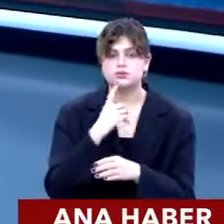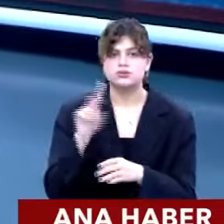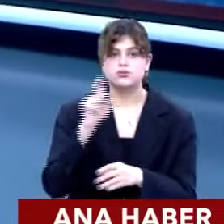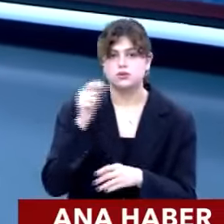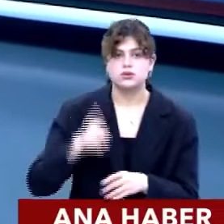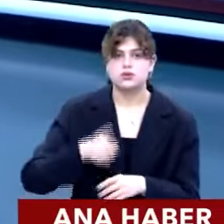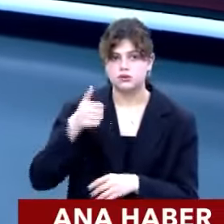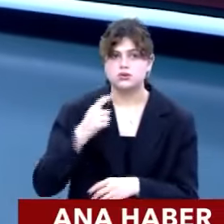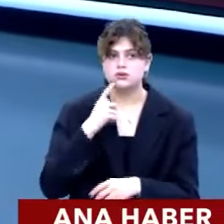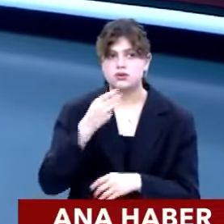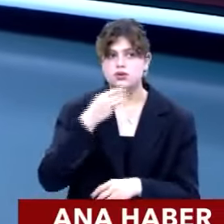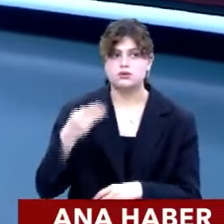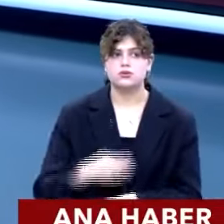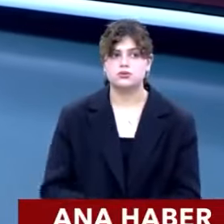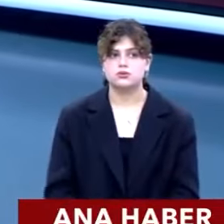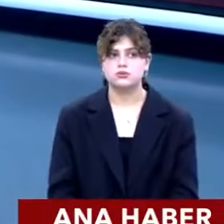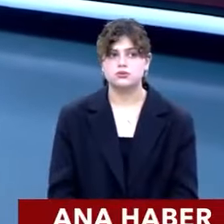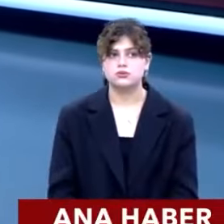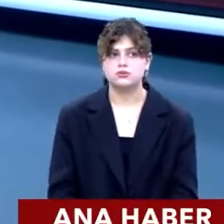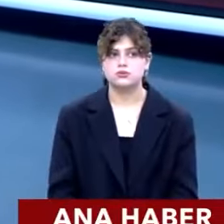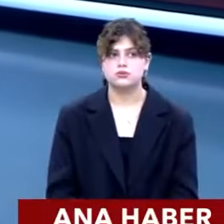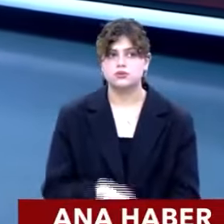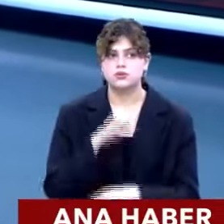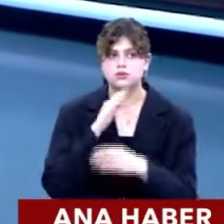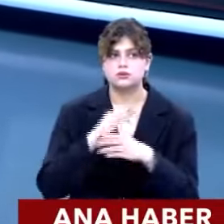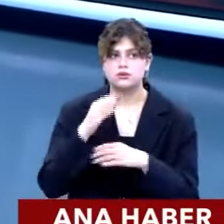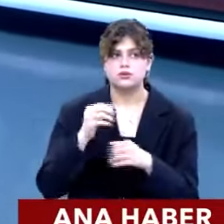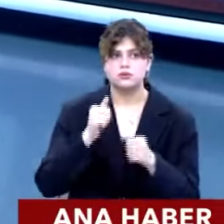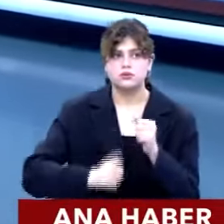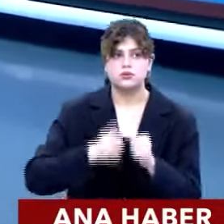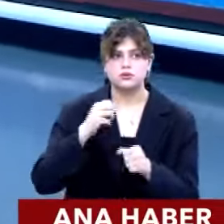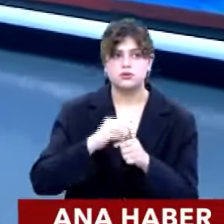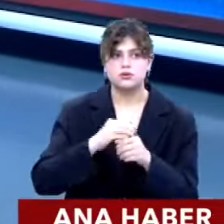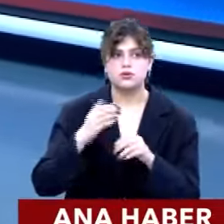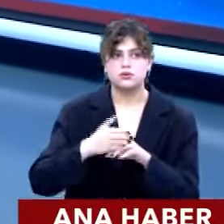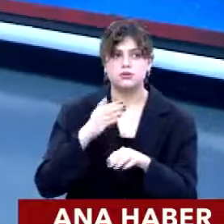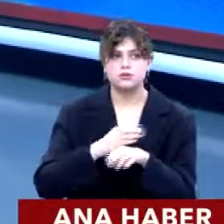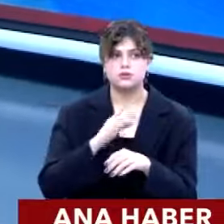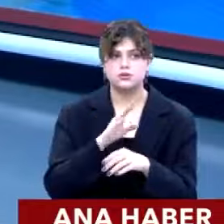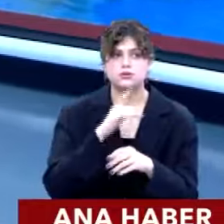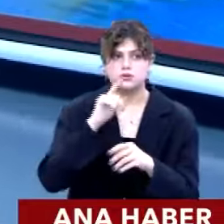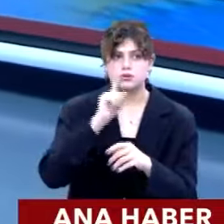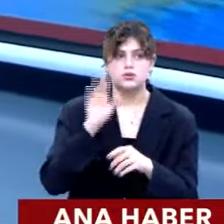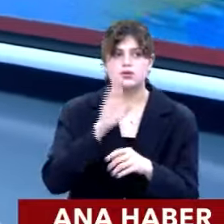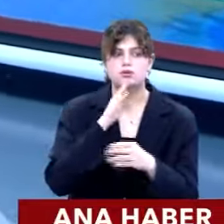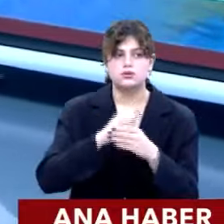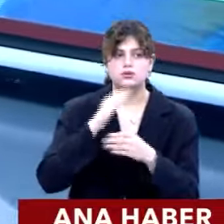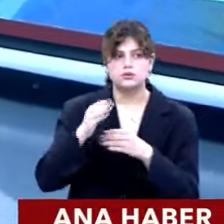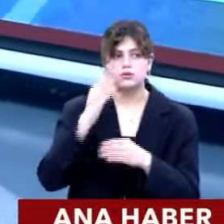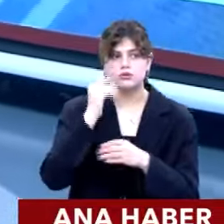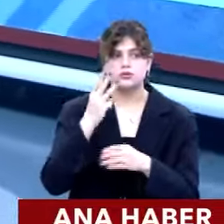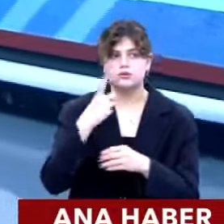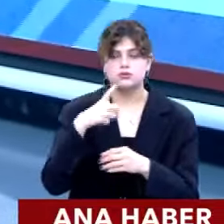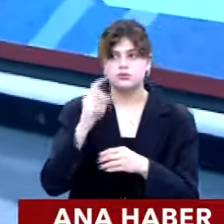söz Cumhurbaşkanı Recep Tayyip Erdoğan'da olacak. Dediğimiz gibi Gelir Dersi Başkanlığı öncelikle 150 liralık yurt dışı çıkış